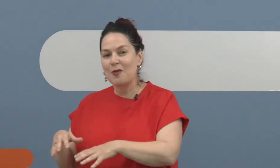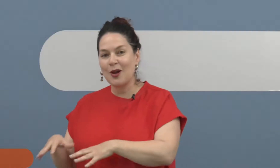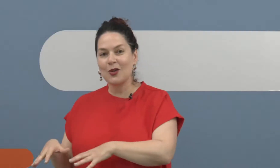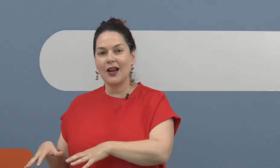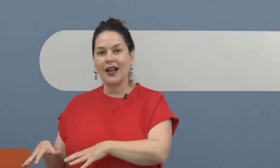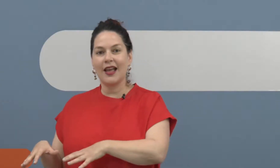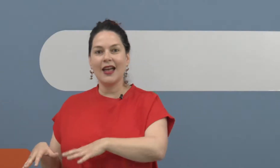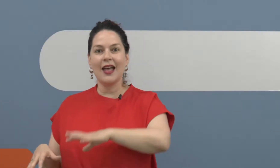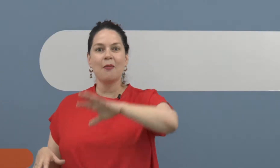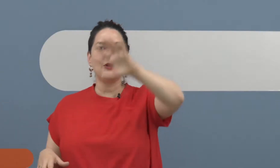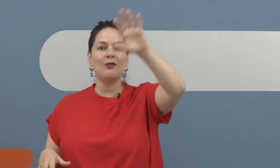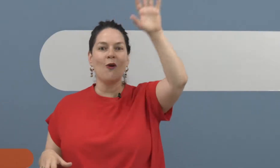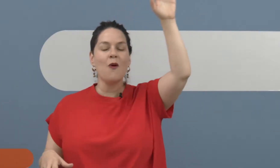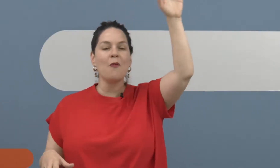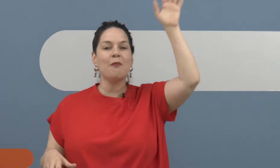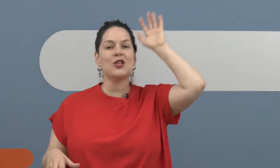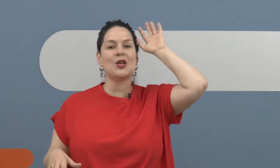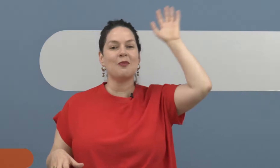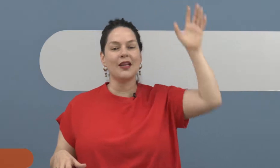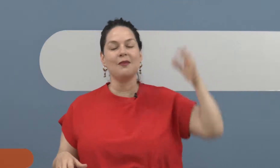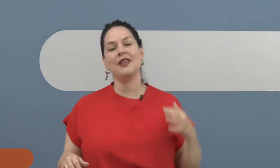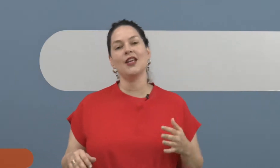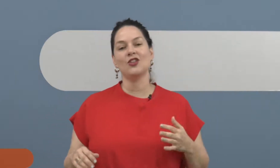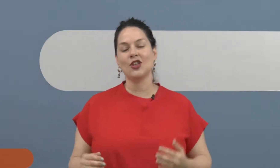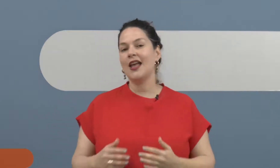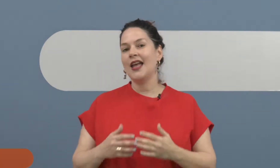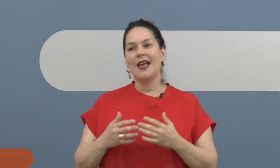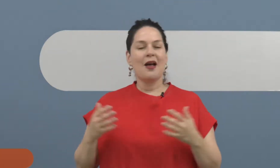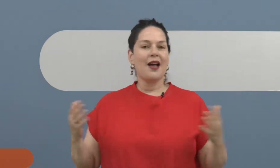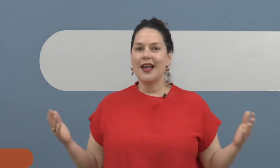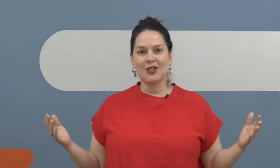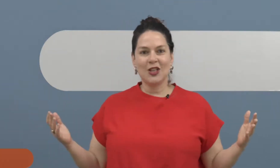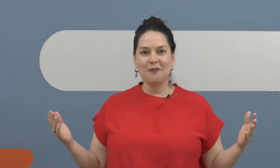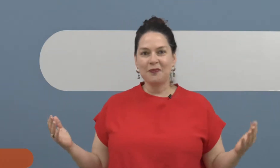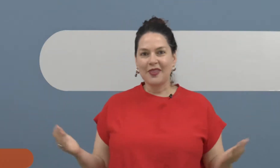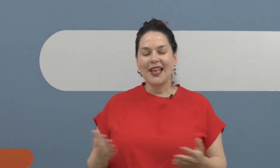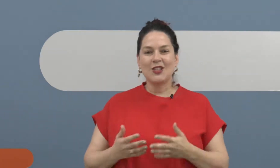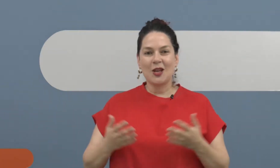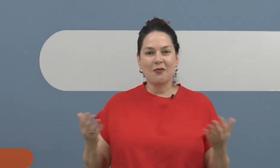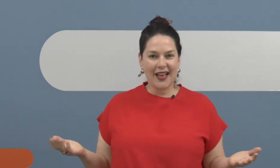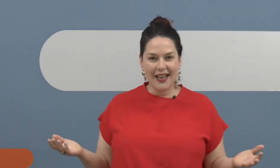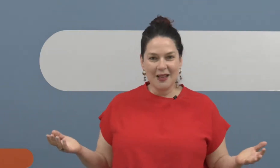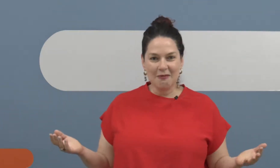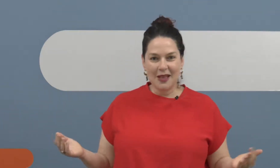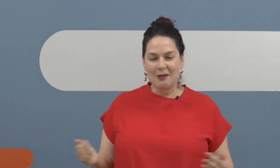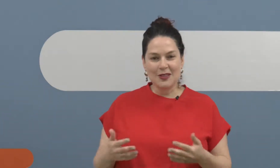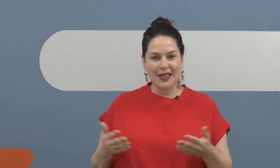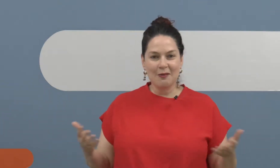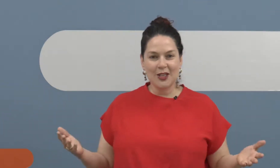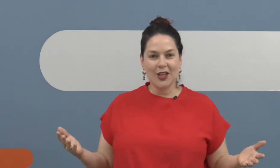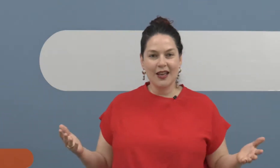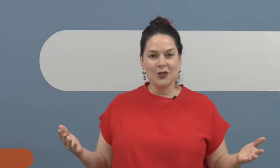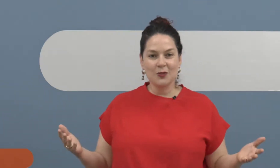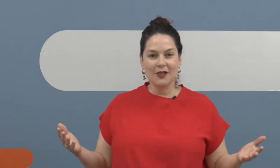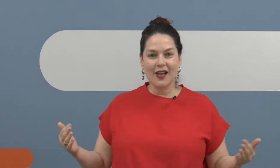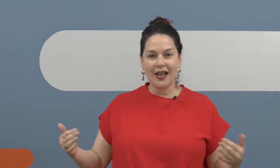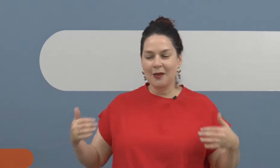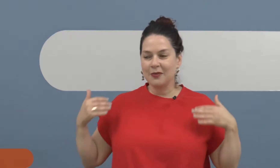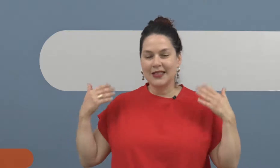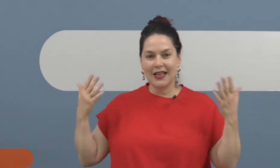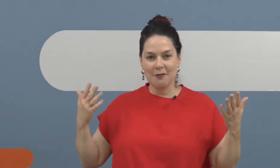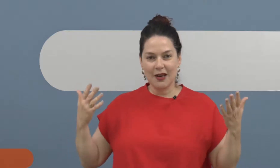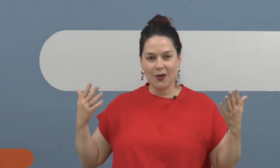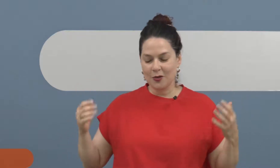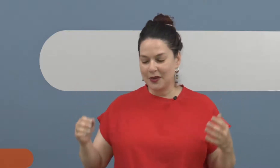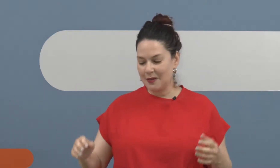האלה המוגבלות על הקרקע, פתאום בשמיים יש אנשים שהם אלים, הם לא צריכים להישען על שום